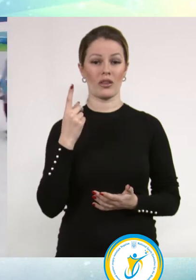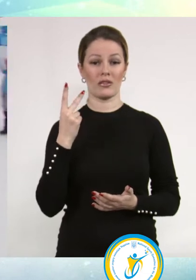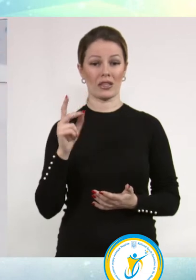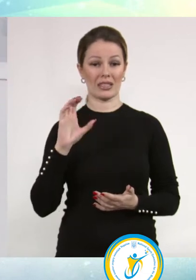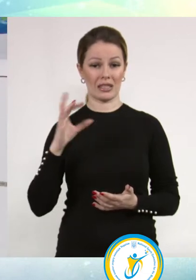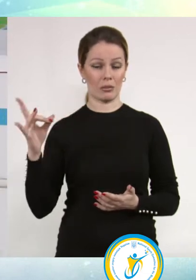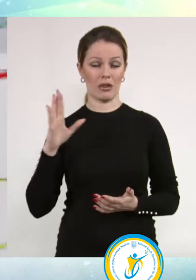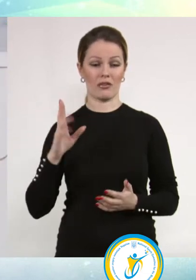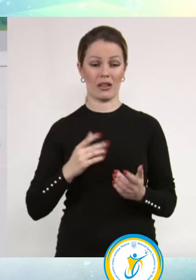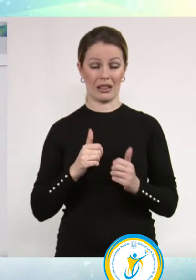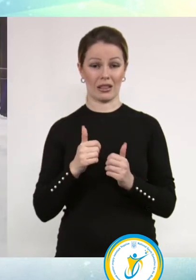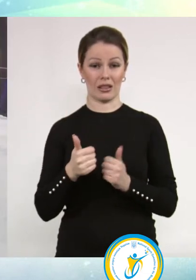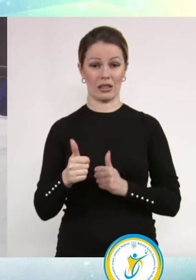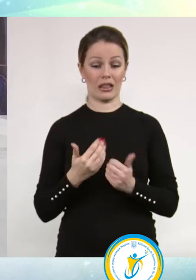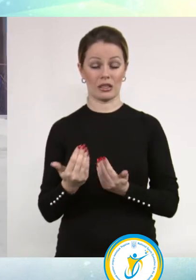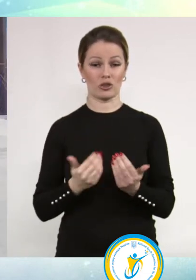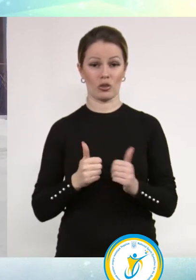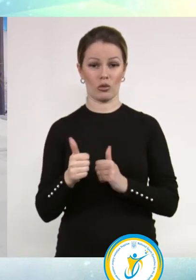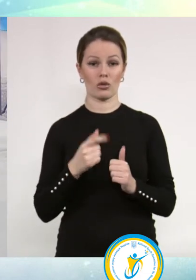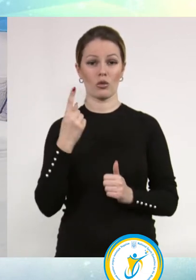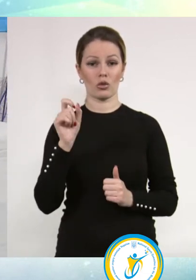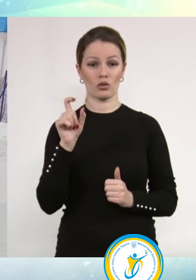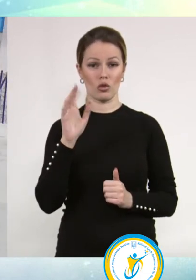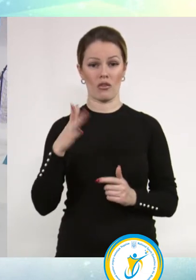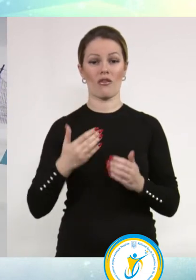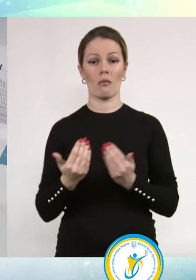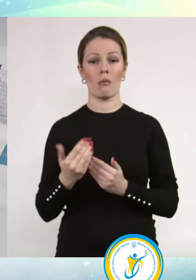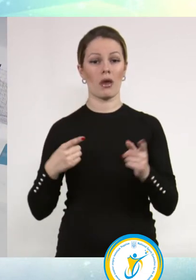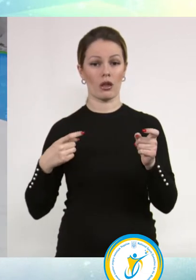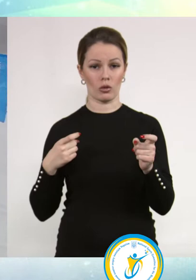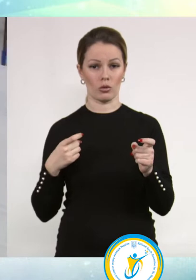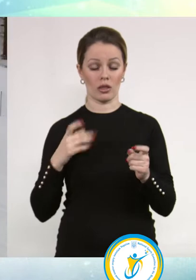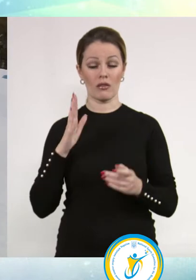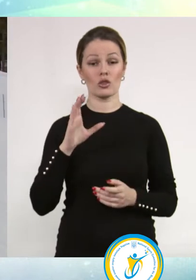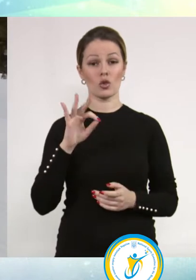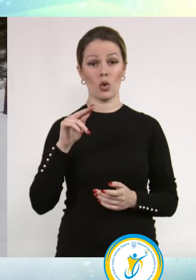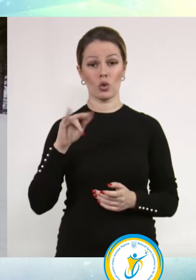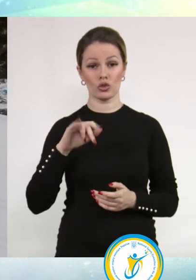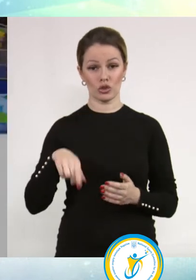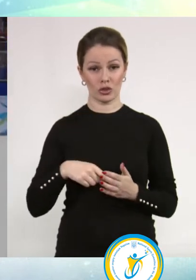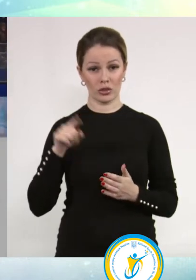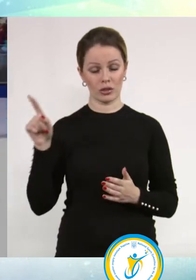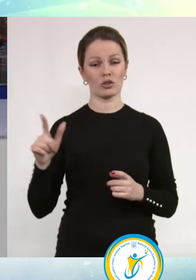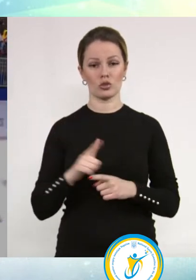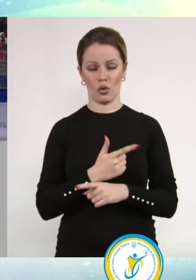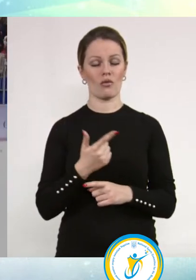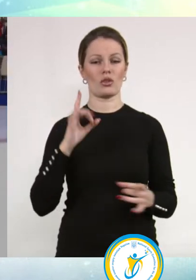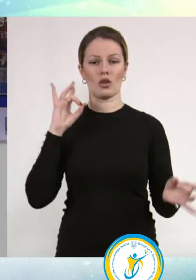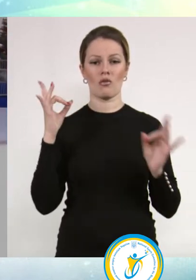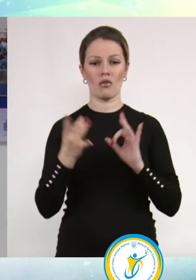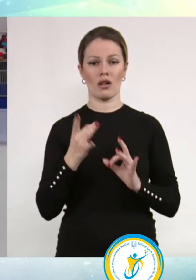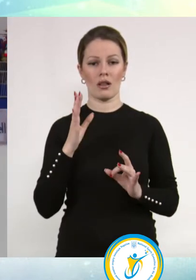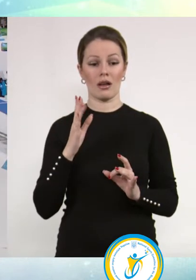срібло у лижних гонках і ще одне золото у біатлоні. За 4 роки у Сочі Олександра знову тріумфувала